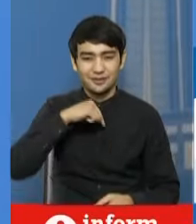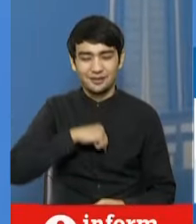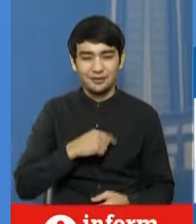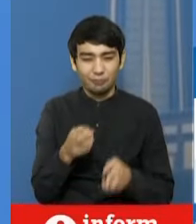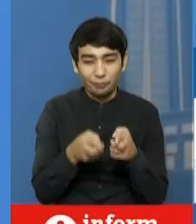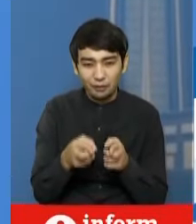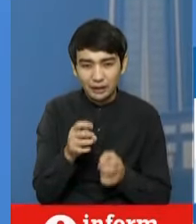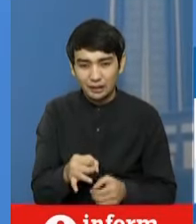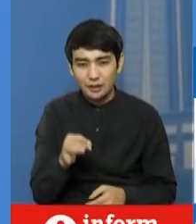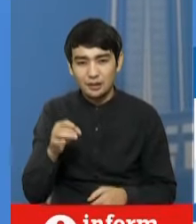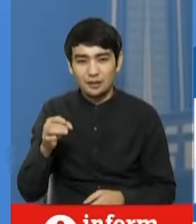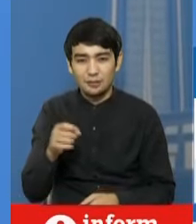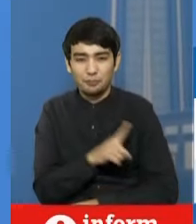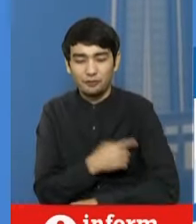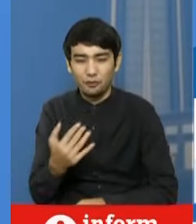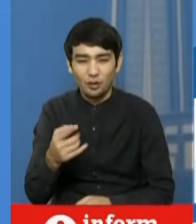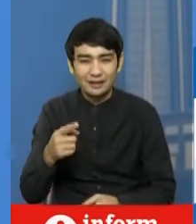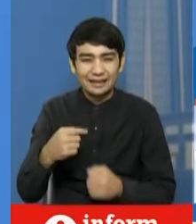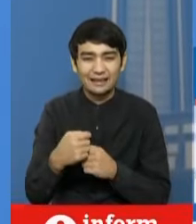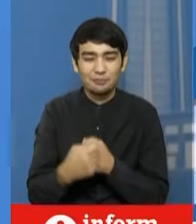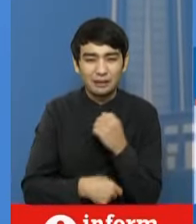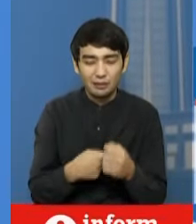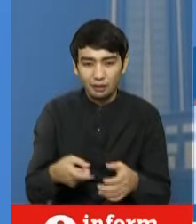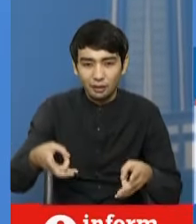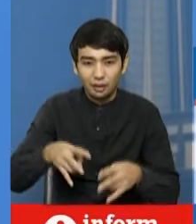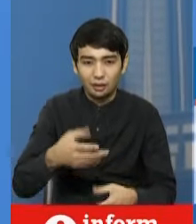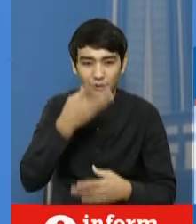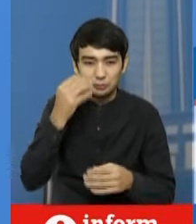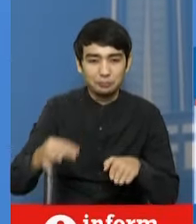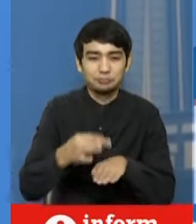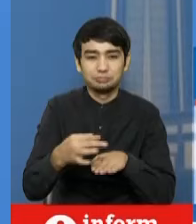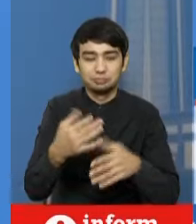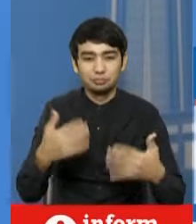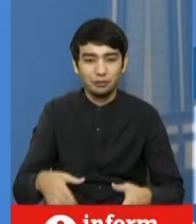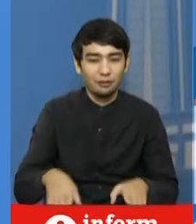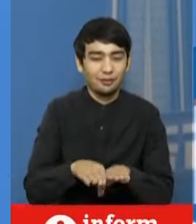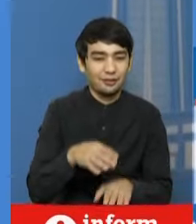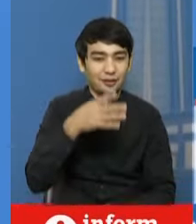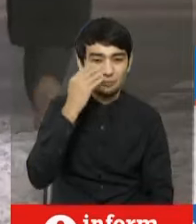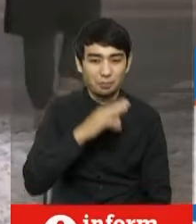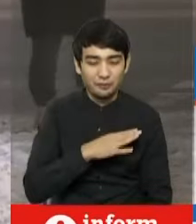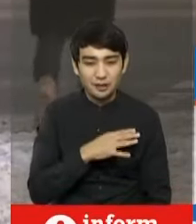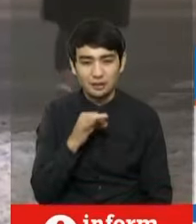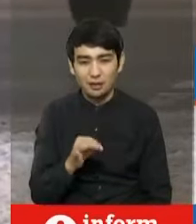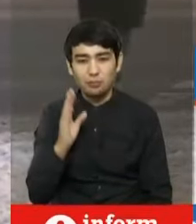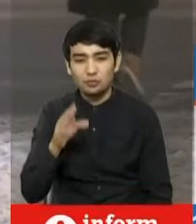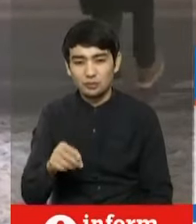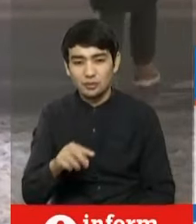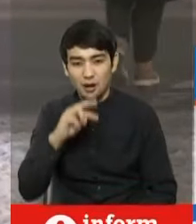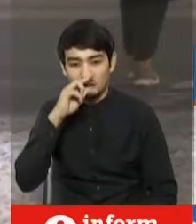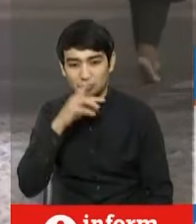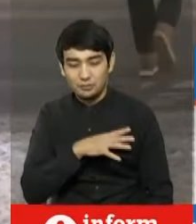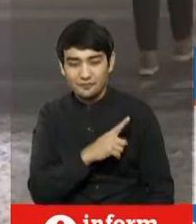медицинского назначения если пациент пострадал от рук врача компенсацию Для дальнейшего лечения документ отправили на